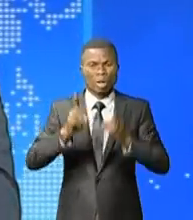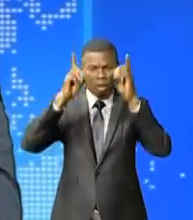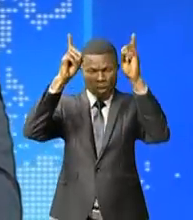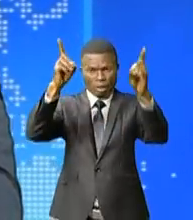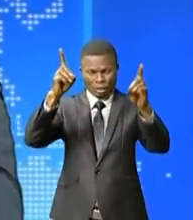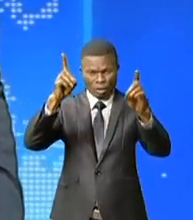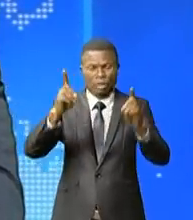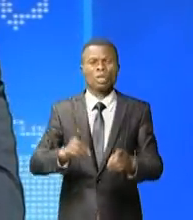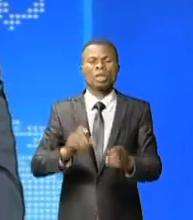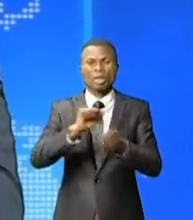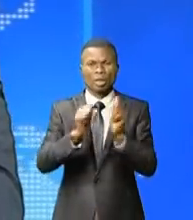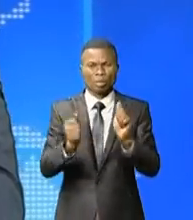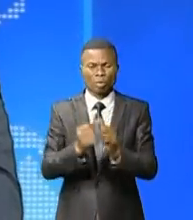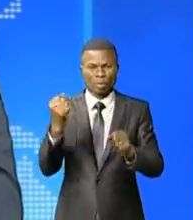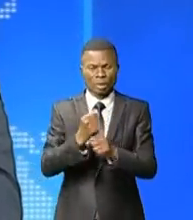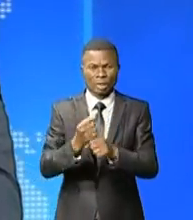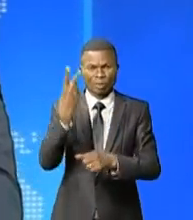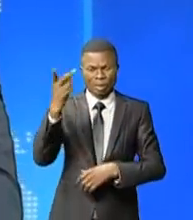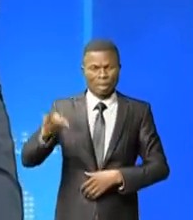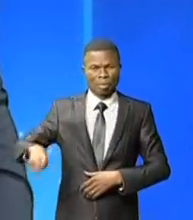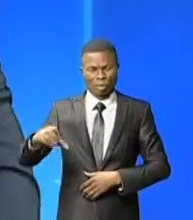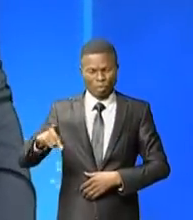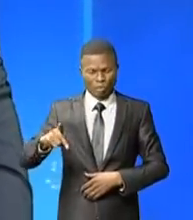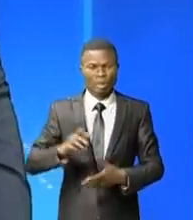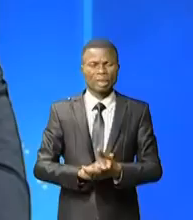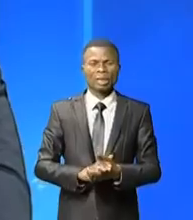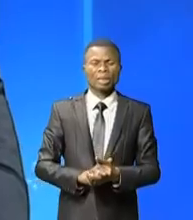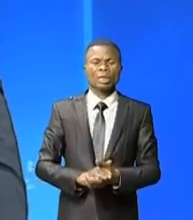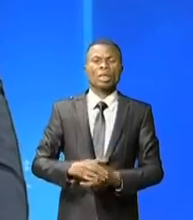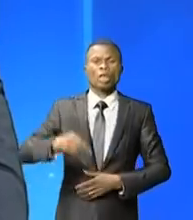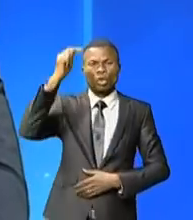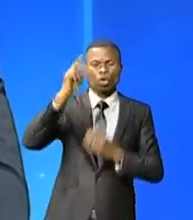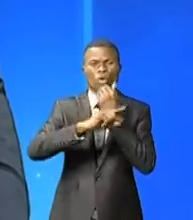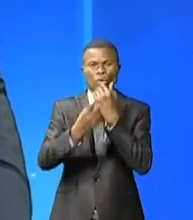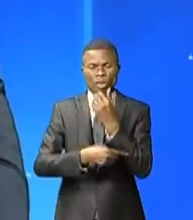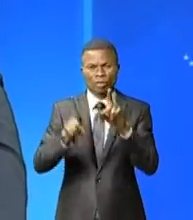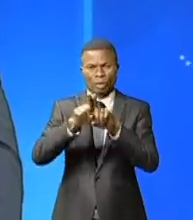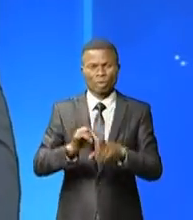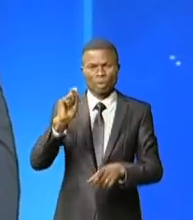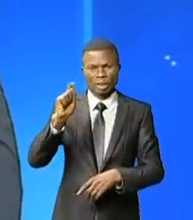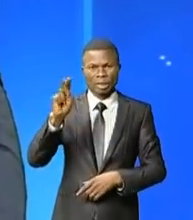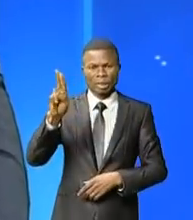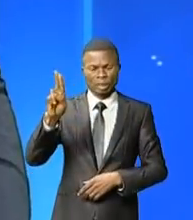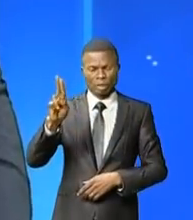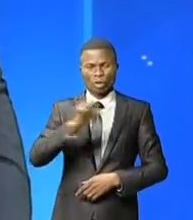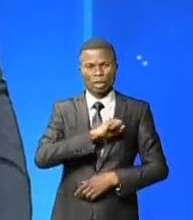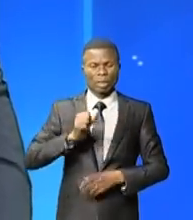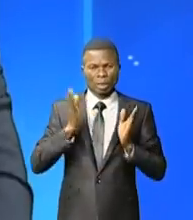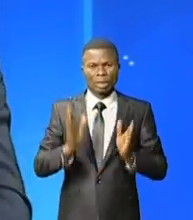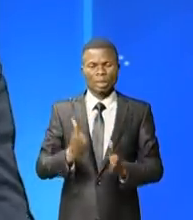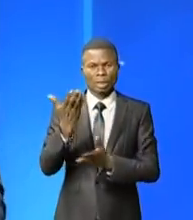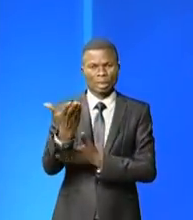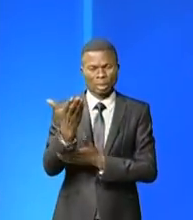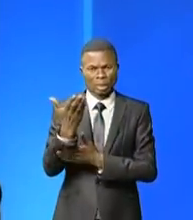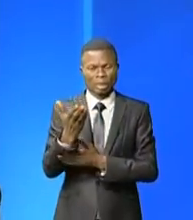de l'état de siège dans une partie du pays. Les honorables sénateurs ont invité